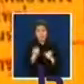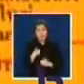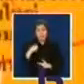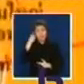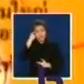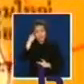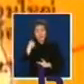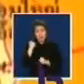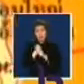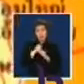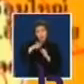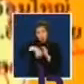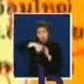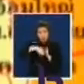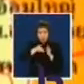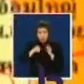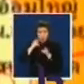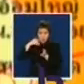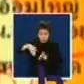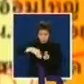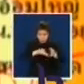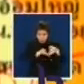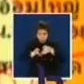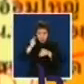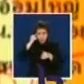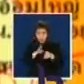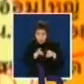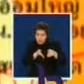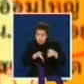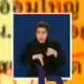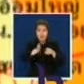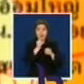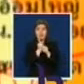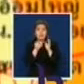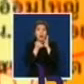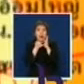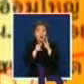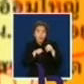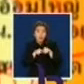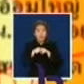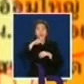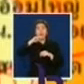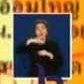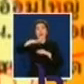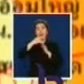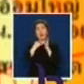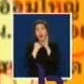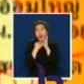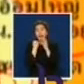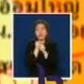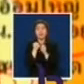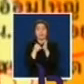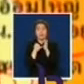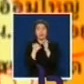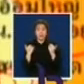จะมีการทำการขุดคลองลัดเพื่อร่นระยะทางการเดินทางของน้ำนั้นให้ลงสู่ทะเลให้เร็วที่สุดค่ะส